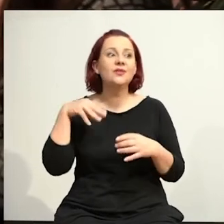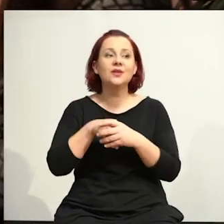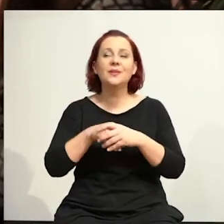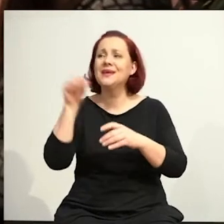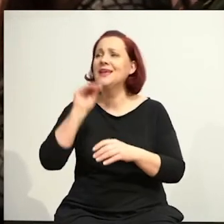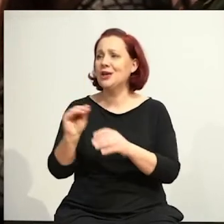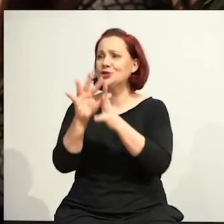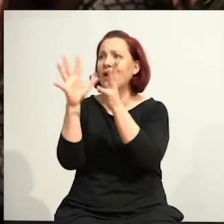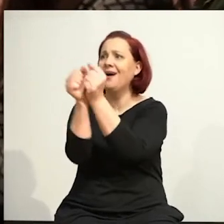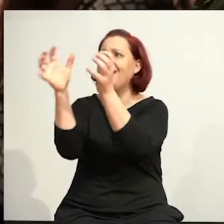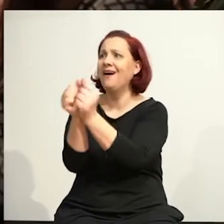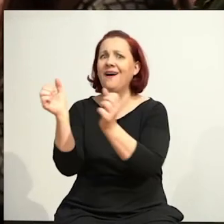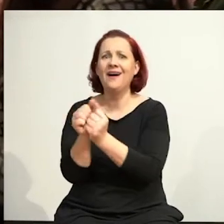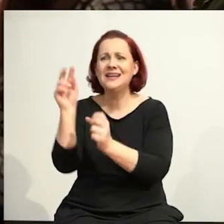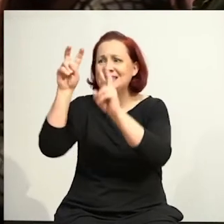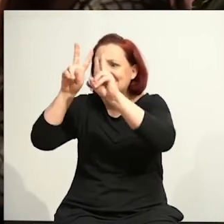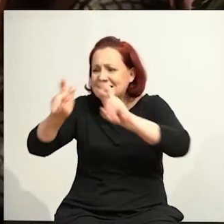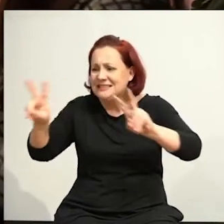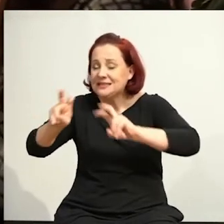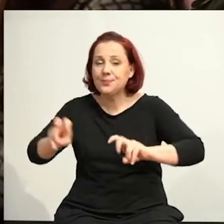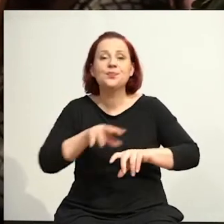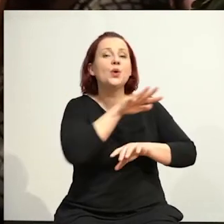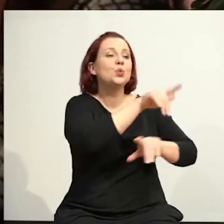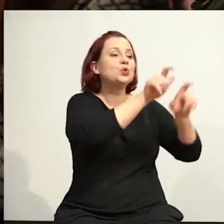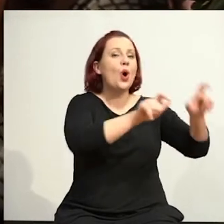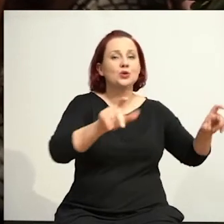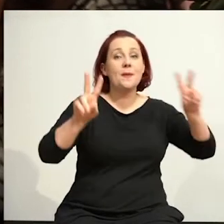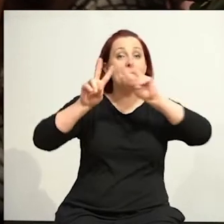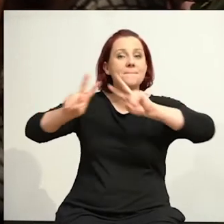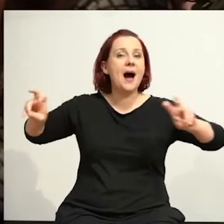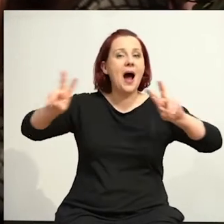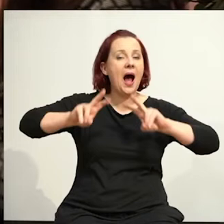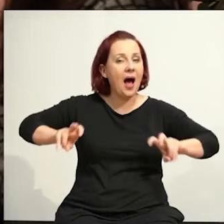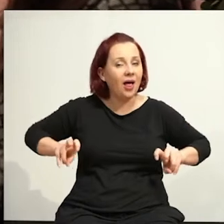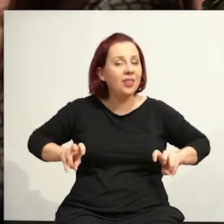odkrycia. Dużo teraz właśnie badaczy chyli czoło ku